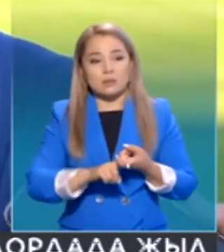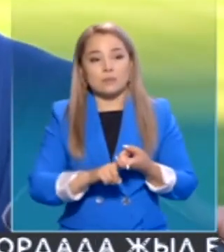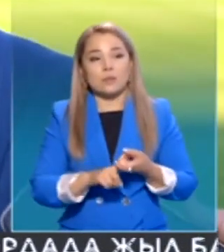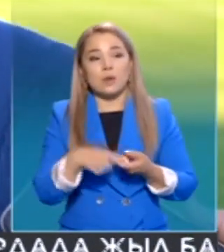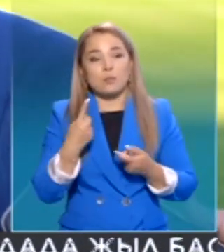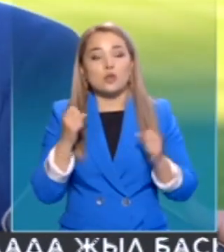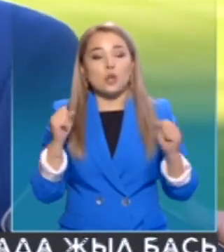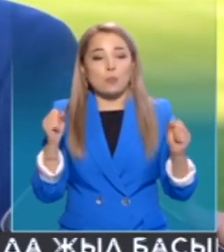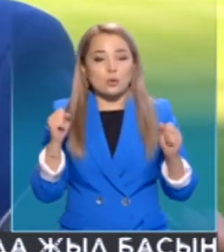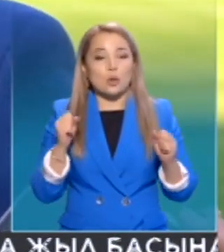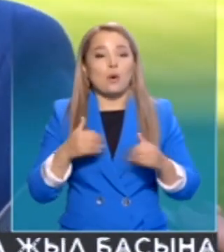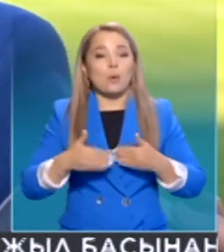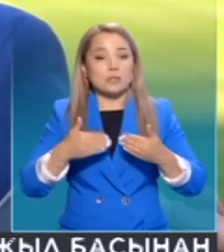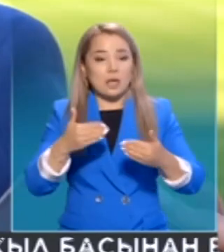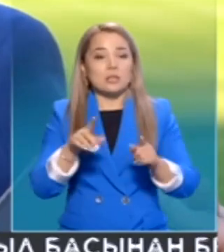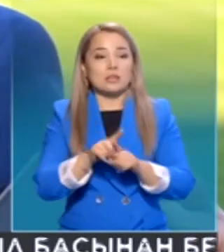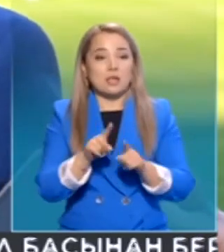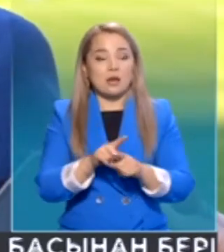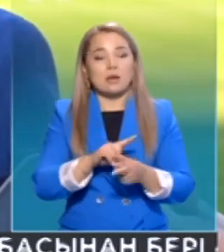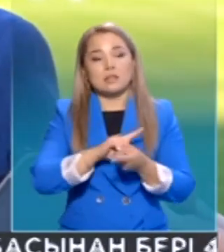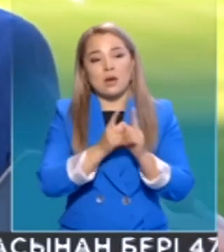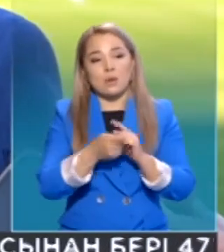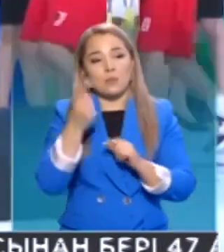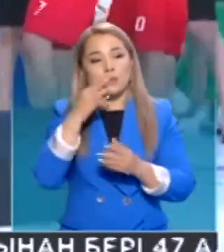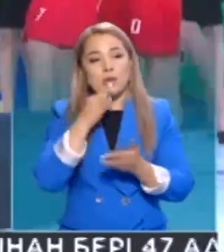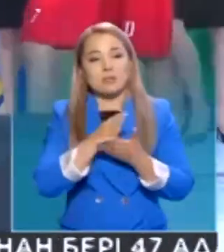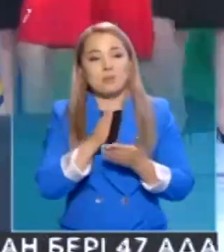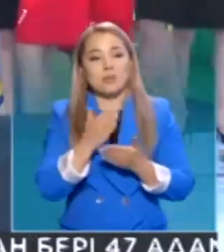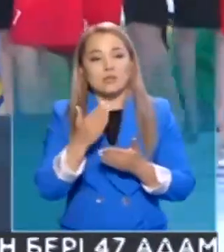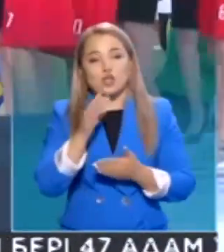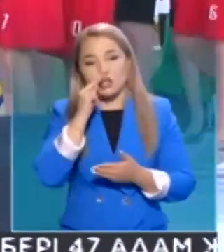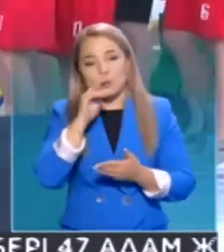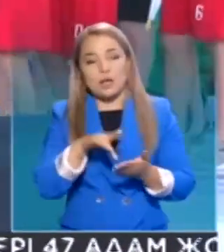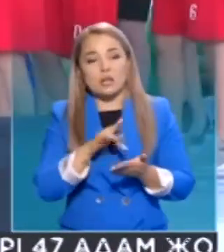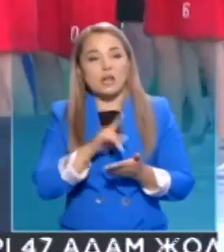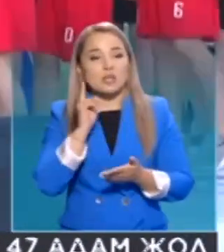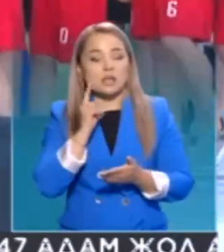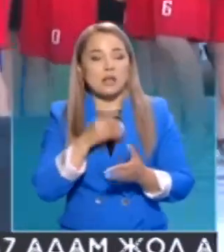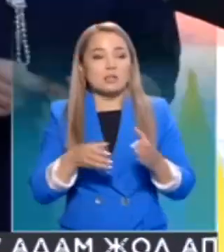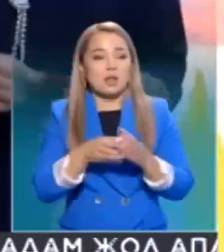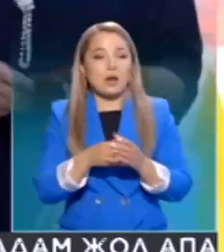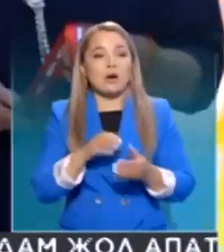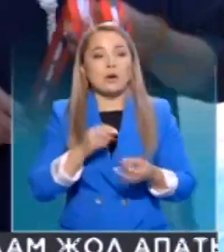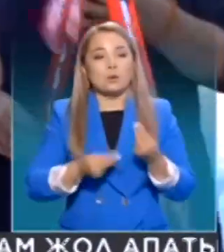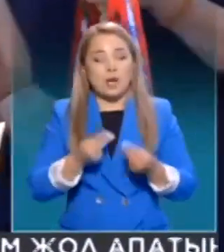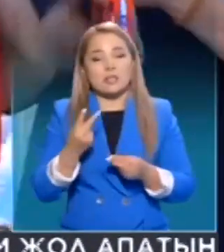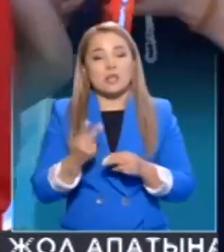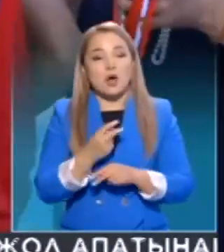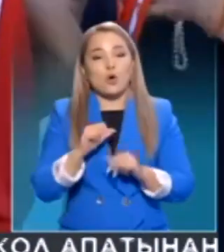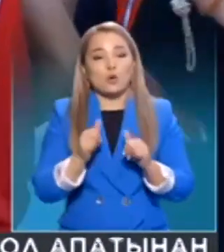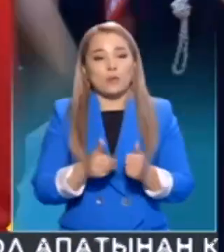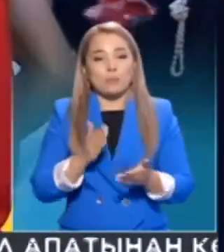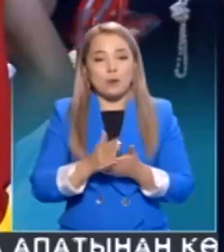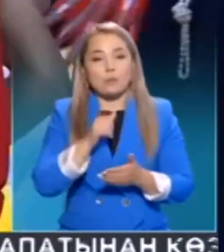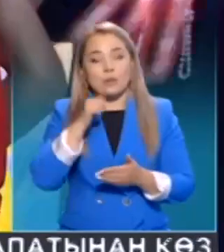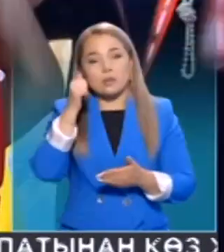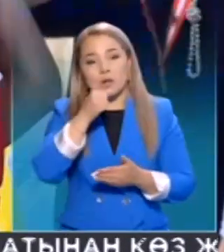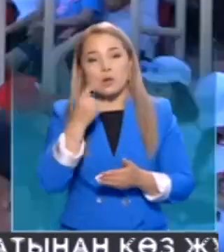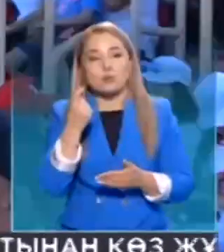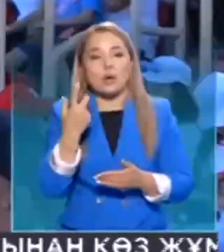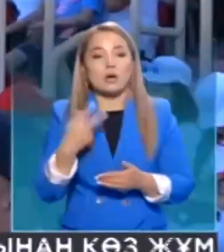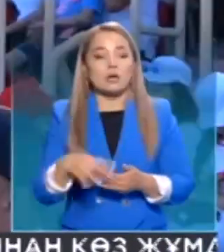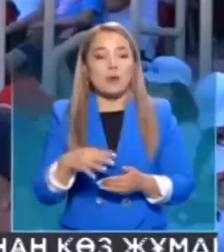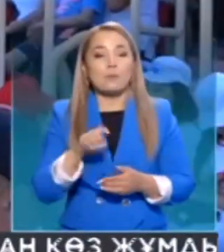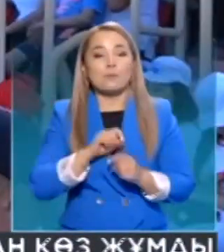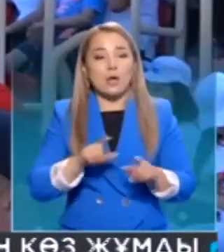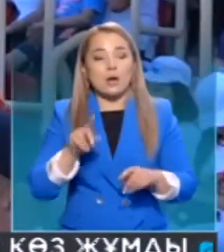бір спорттық қозғалысқа айналады ғой деп ойлаймыз. Шымкент жастар лигасы осымен 2-ші рет ұйымдастырылып отыр. Былтыр оған 140